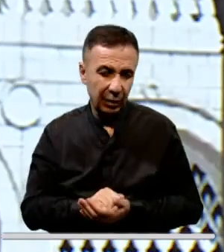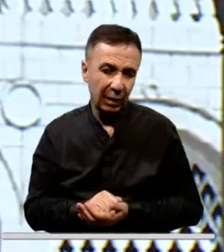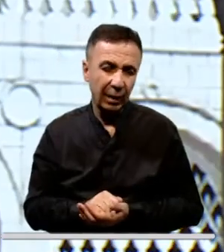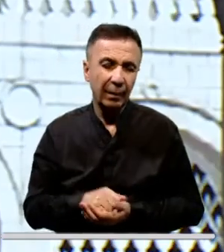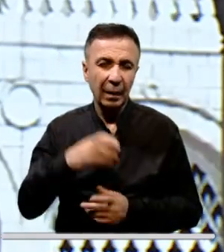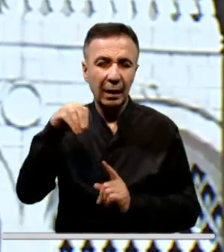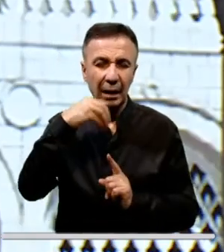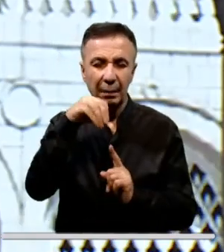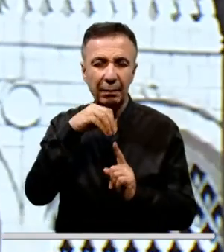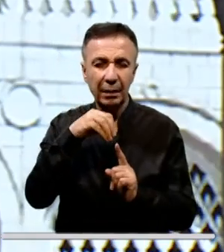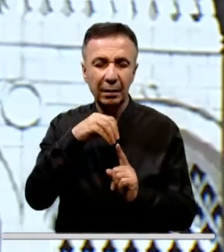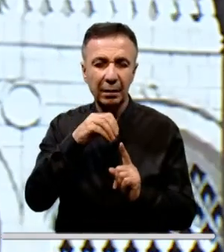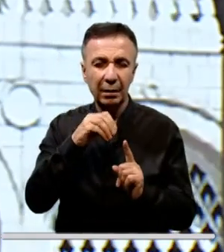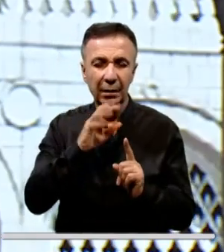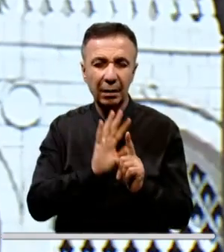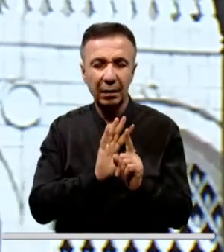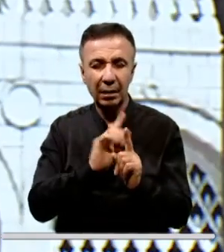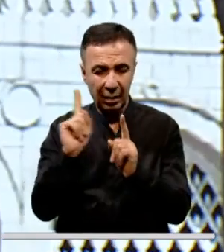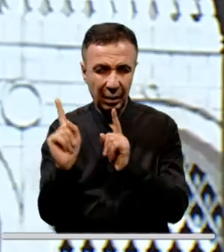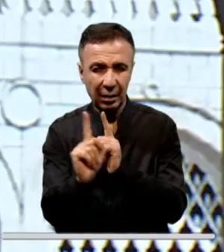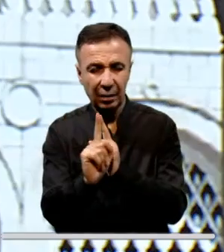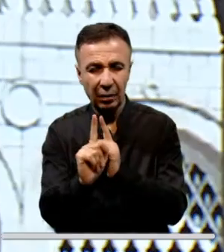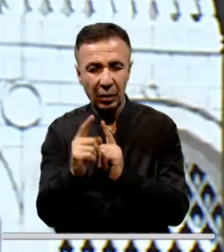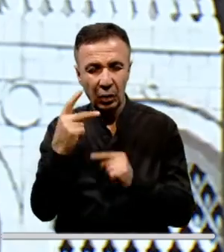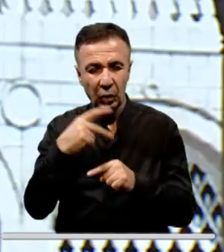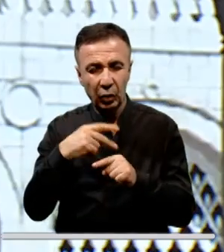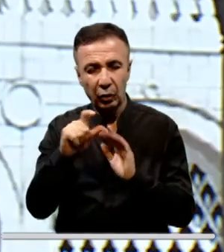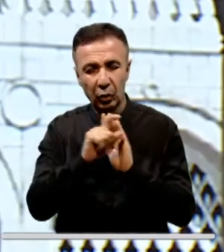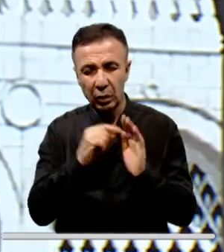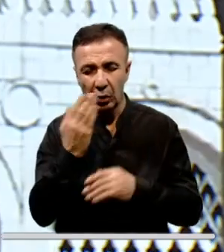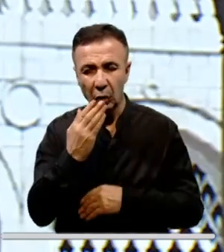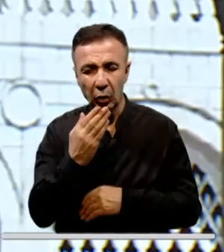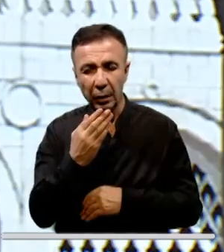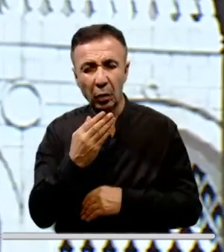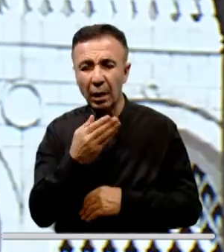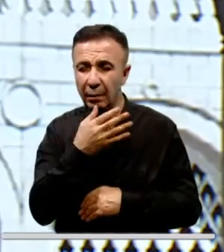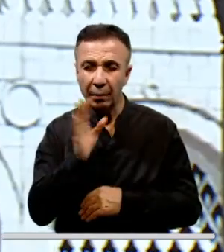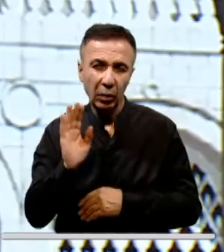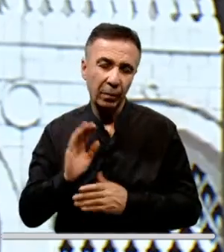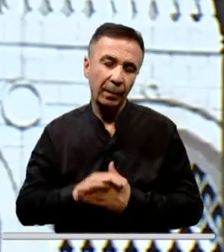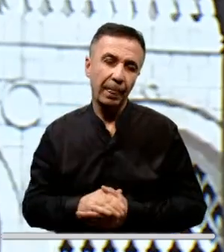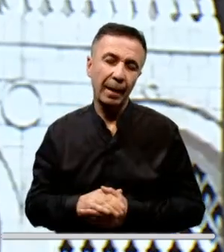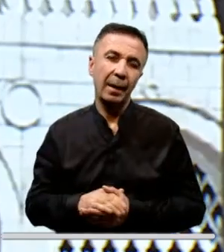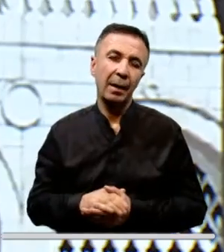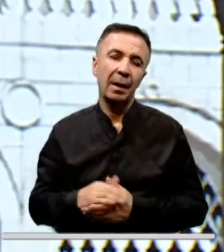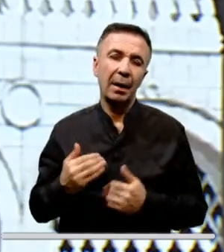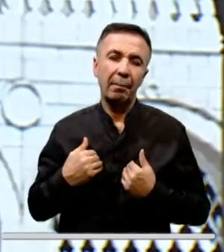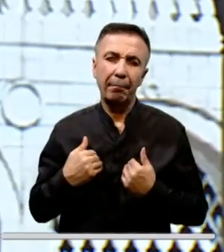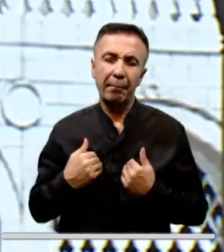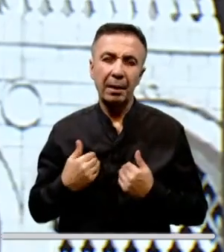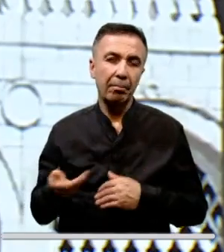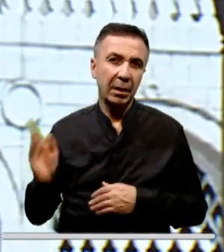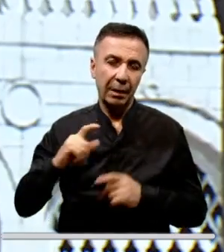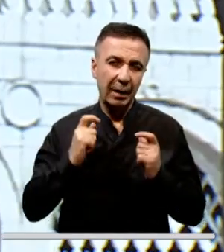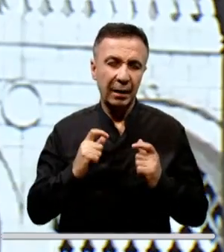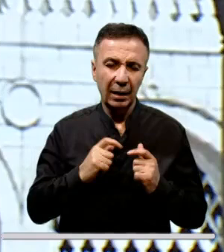geçtim Zuhruf suresinden okuyordu o ama ben orayı bilmiyorum ben okudum İhlas suresini mesela başka bir yerden okur